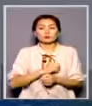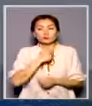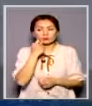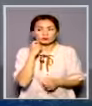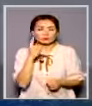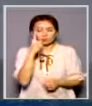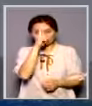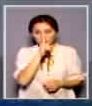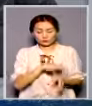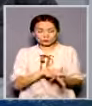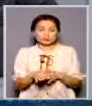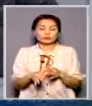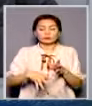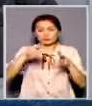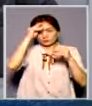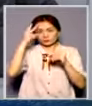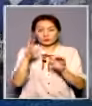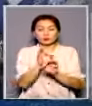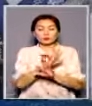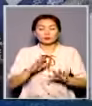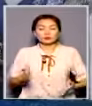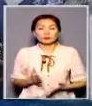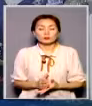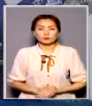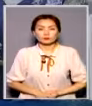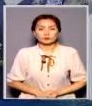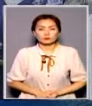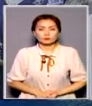подростки за один месяц полностью осваивают 2 кюя и 4 песни.